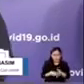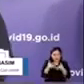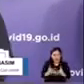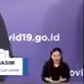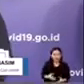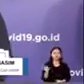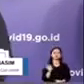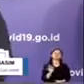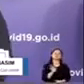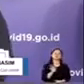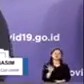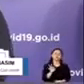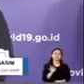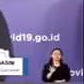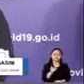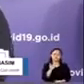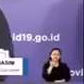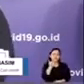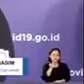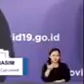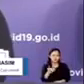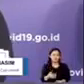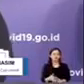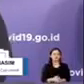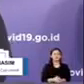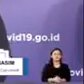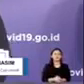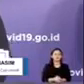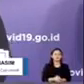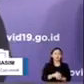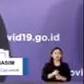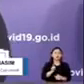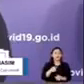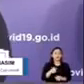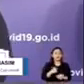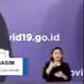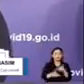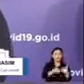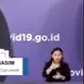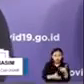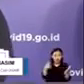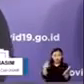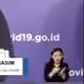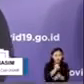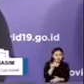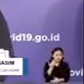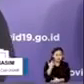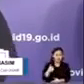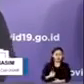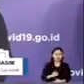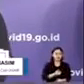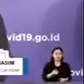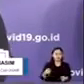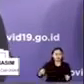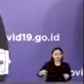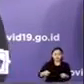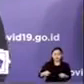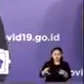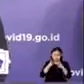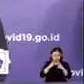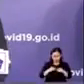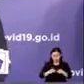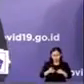kemudian yang keempat maka dengan menurunnya sampai dengan tidak terdeteksinya virus setelah diberikan rejimen obat